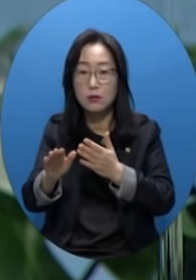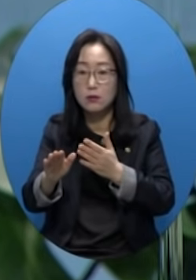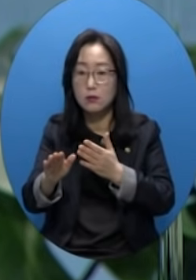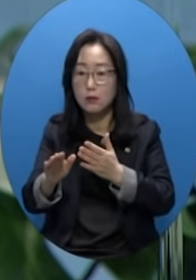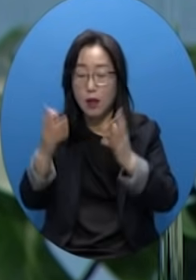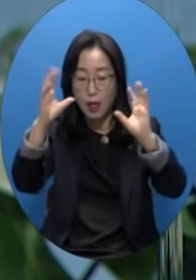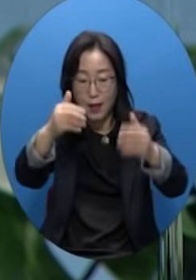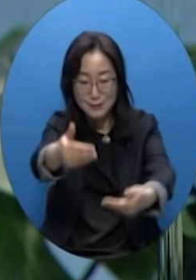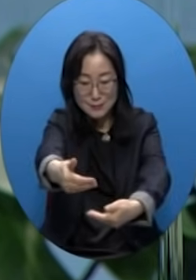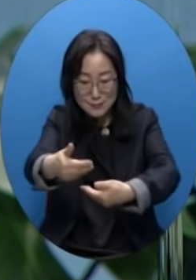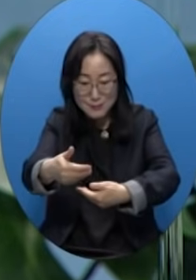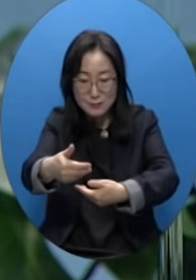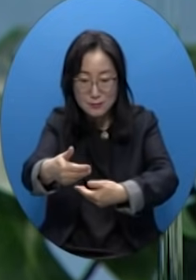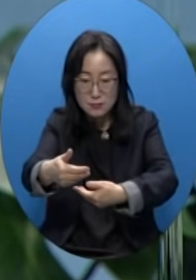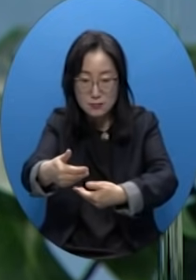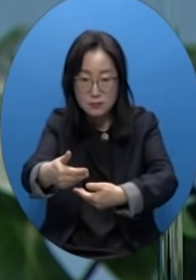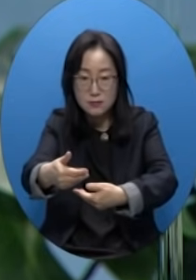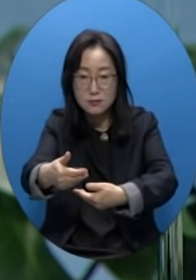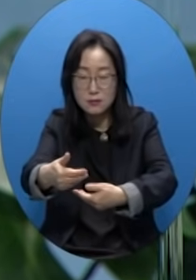어 물이 풍부한 겠어